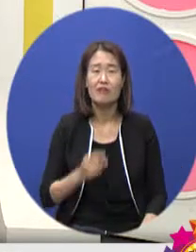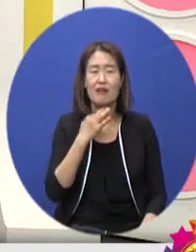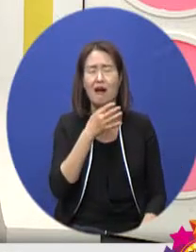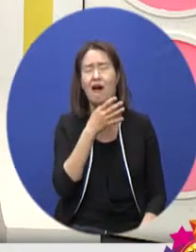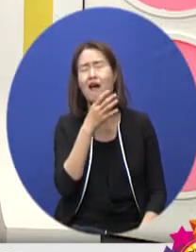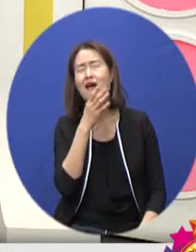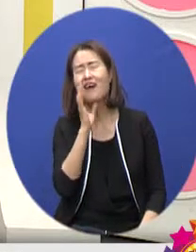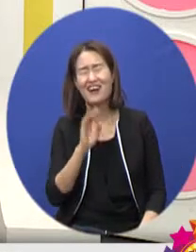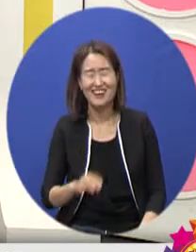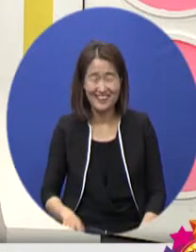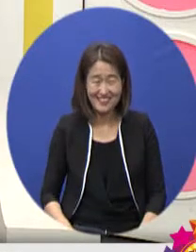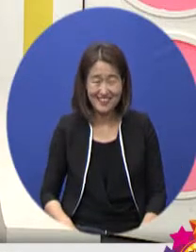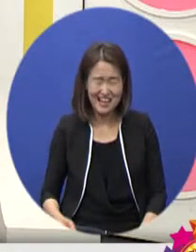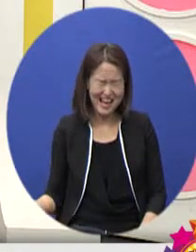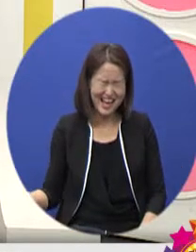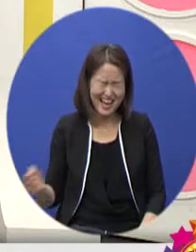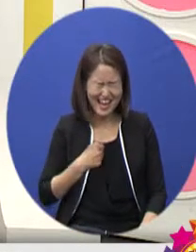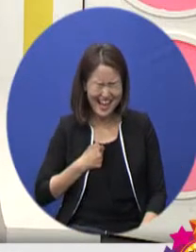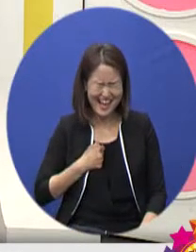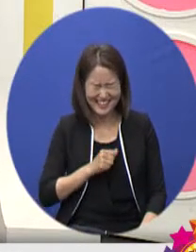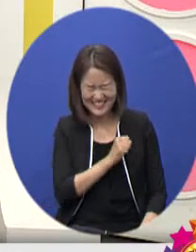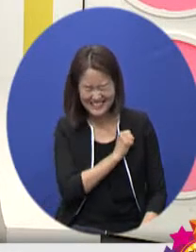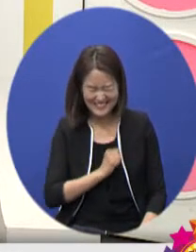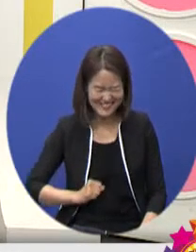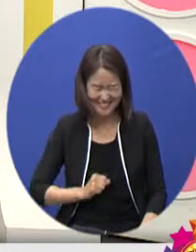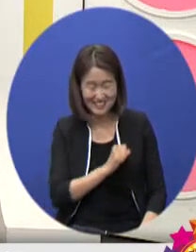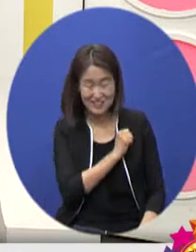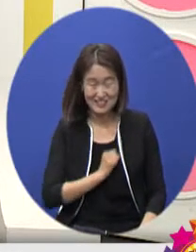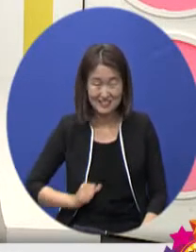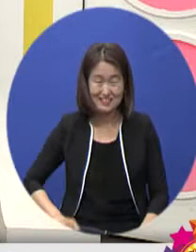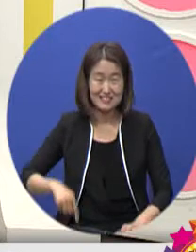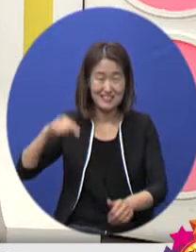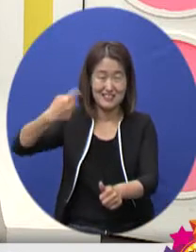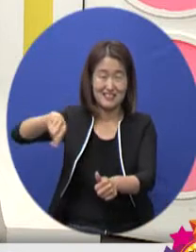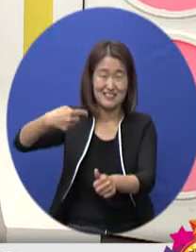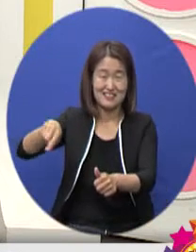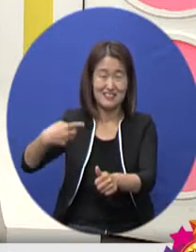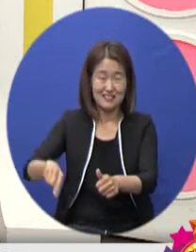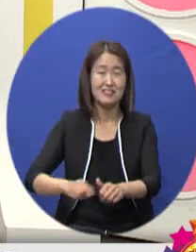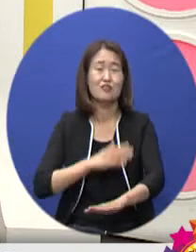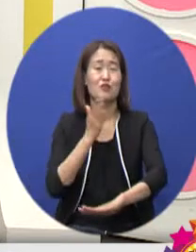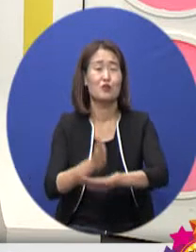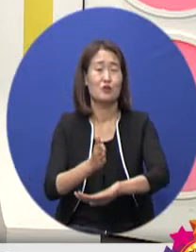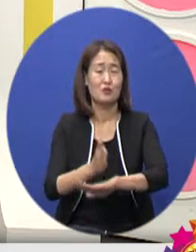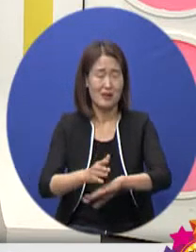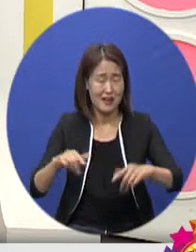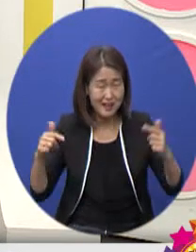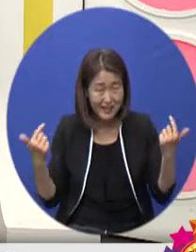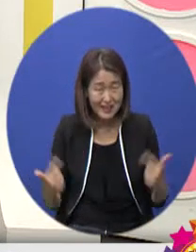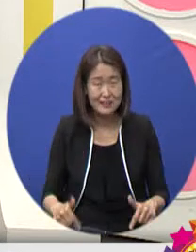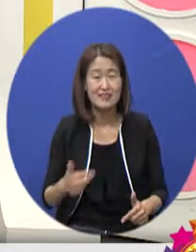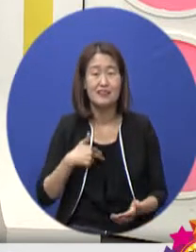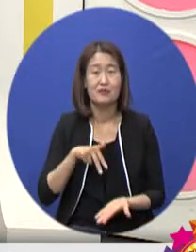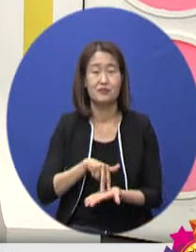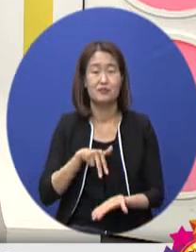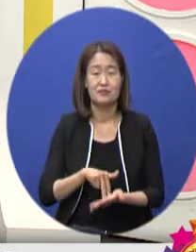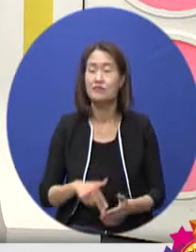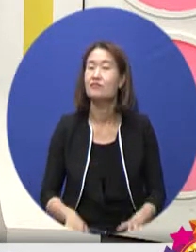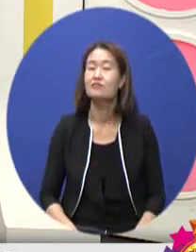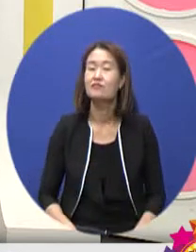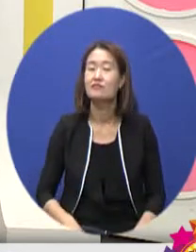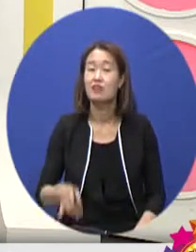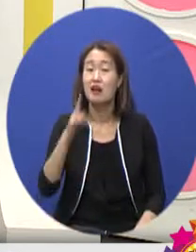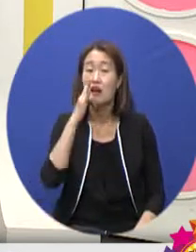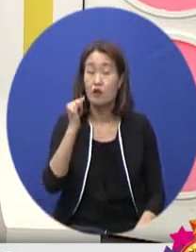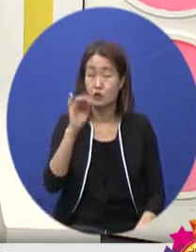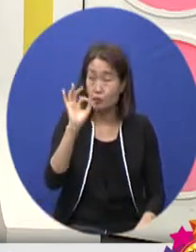먹은 이들을 그 속 터지는 걸 그걸 새겨가면서 가르치시는 게 고마웠죠 항상. 네. 어머님이